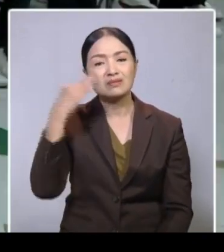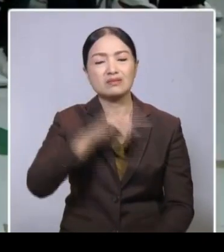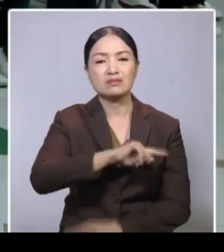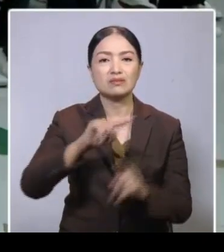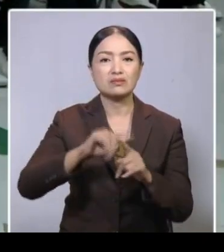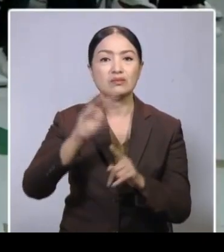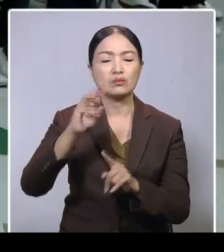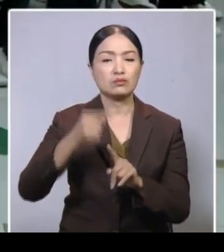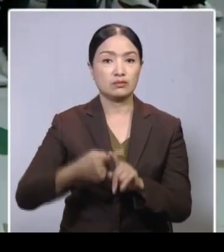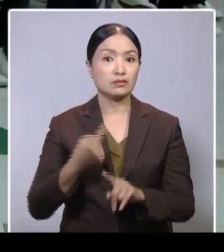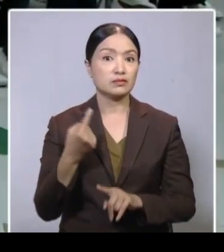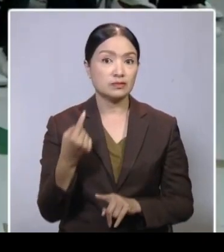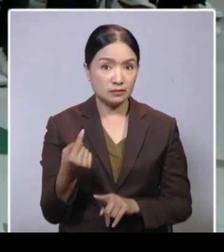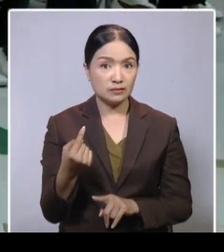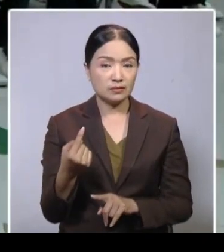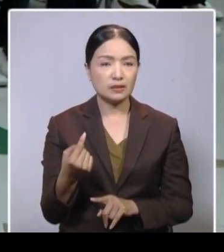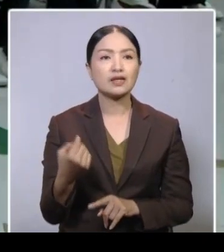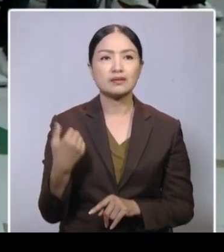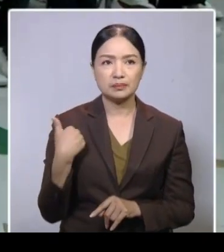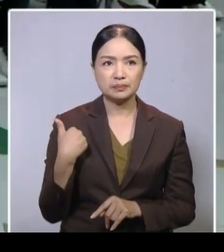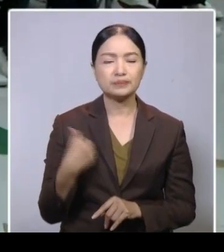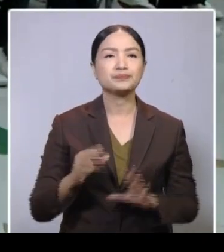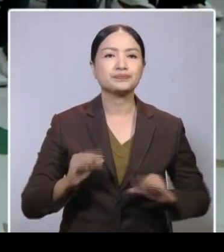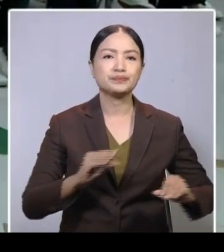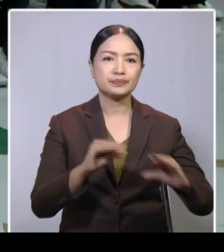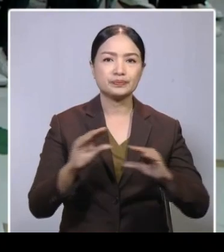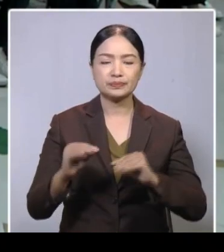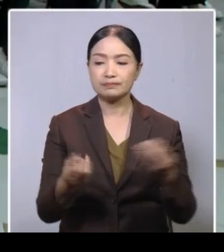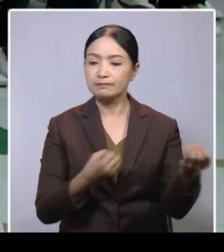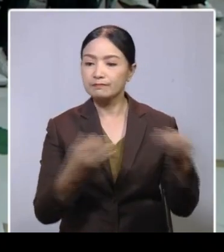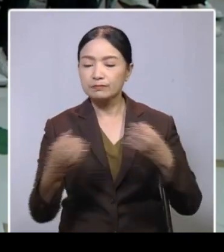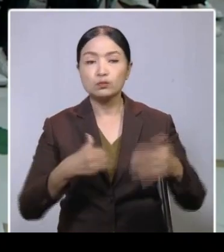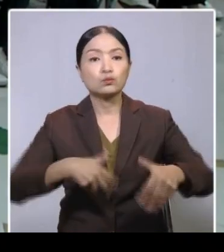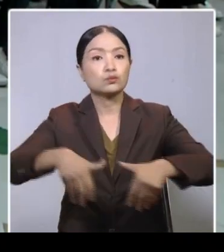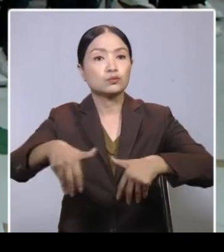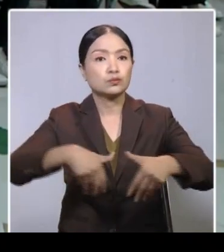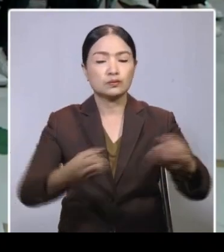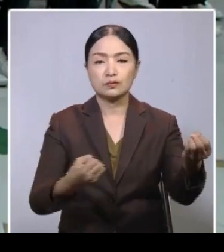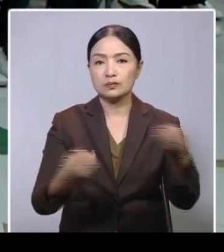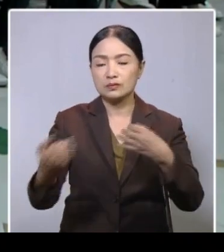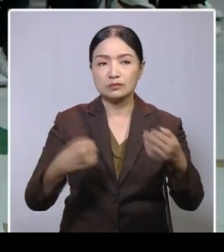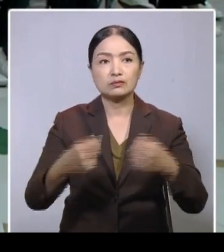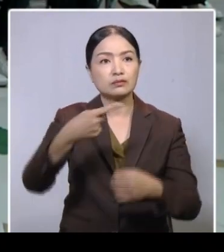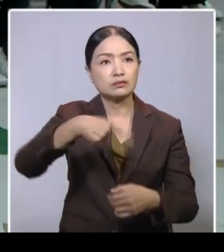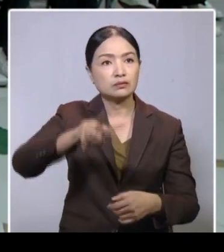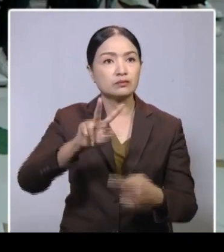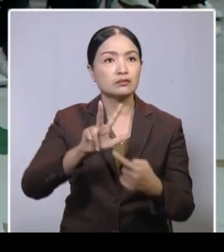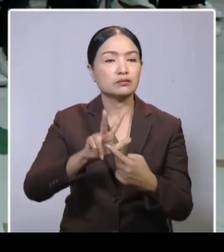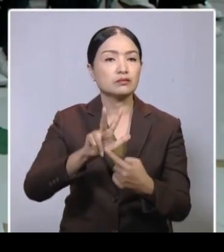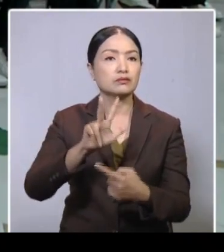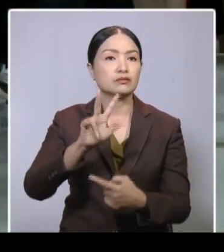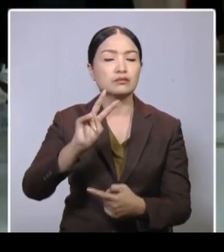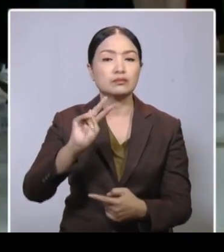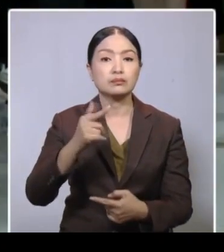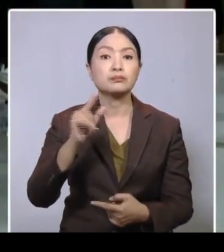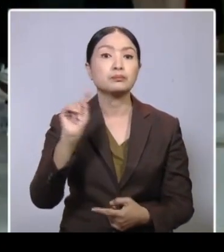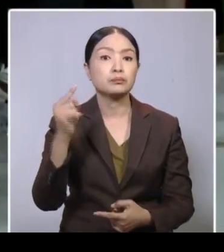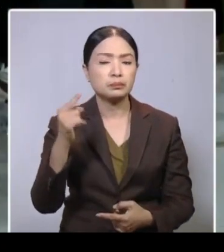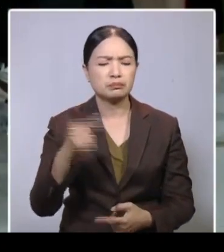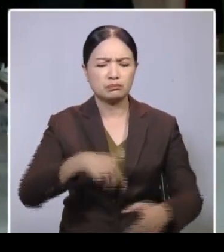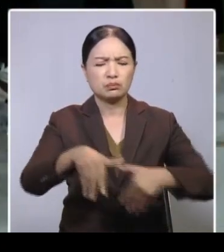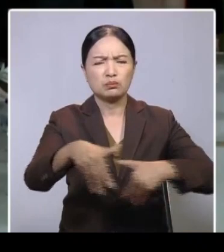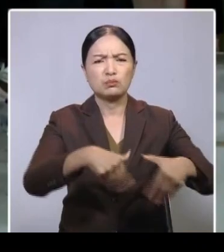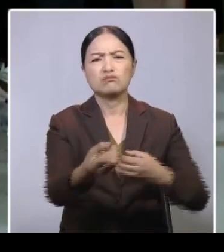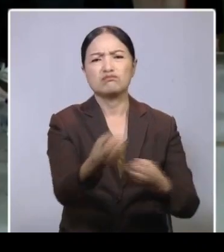ผ่านมาไม่กี่วันนี้นะคะก็มีการจัดประชุมรับฟังความเห็นของประชาชนชนโดยทีนี้ภาคประชาชนมองว่าผังเมืองฉบับ